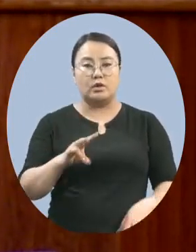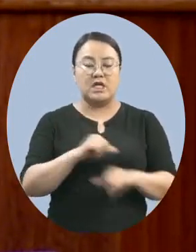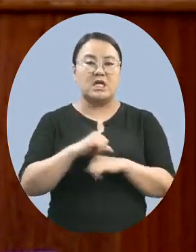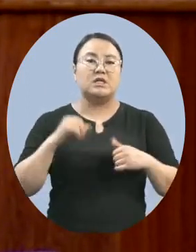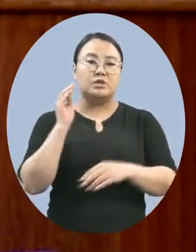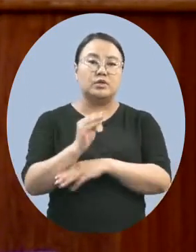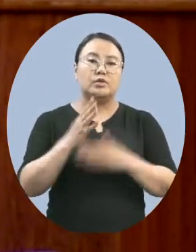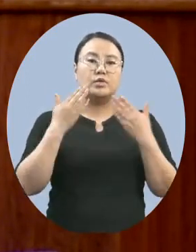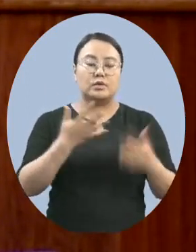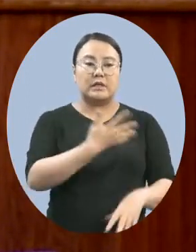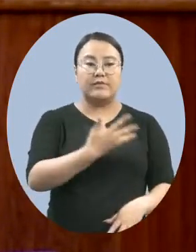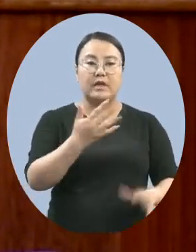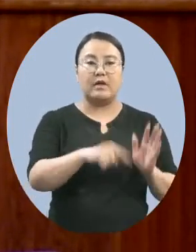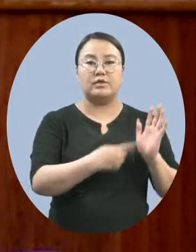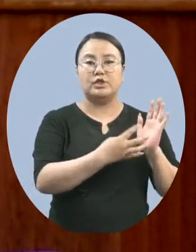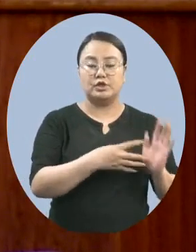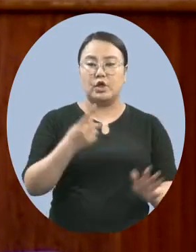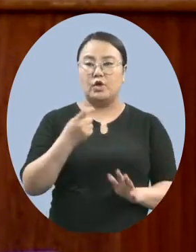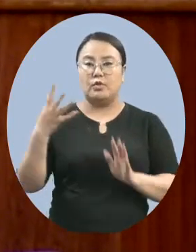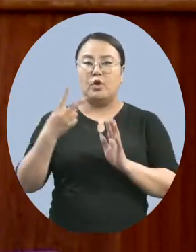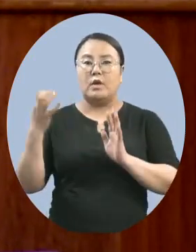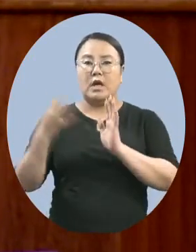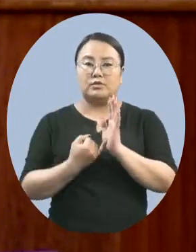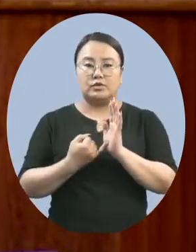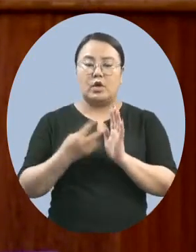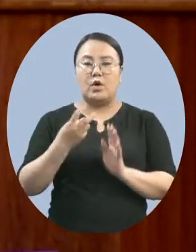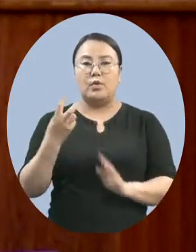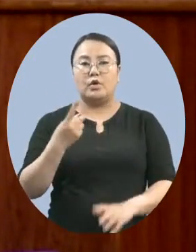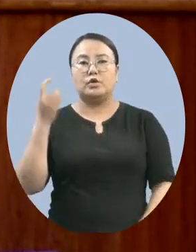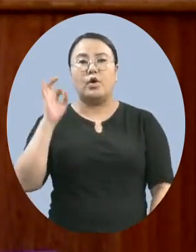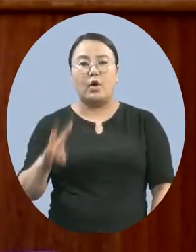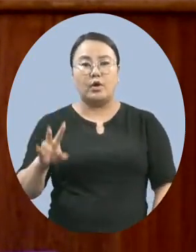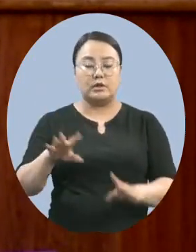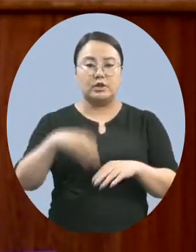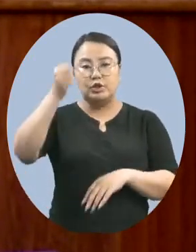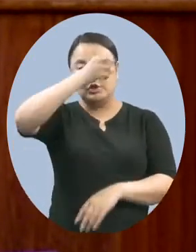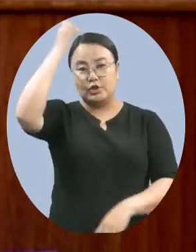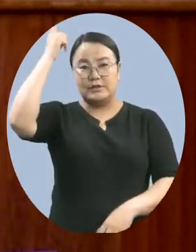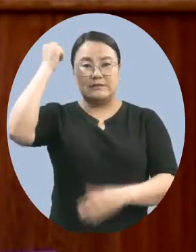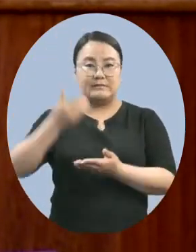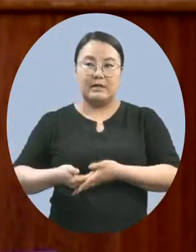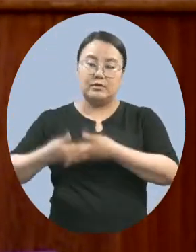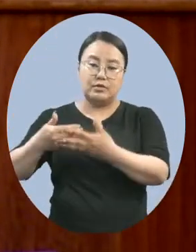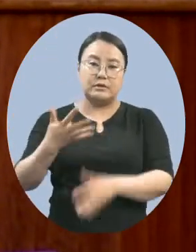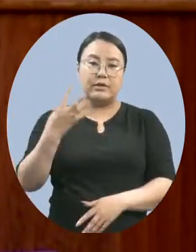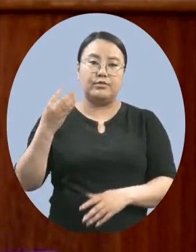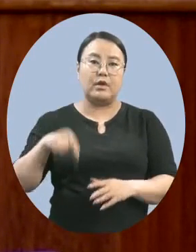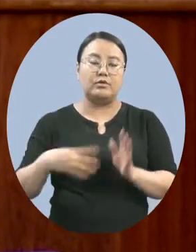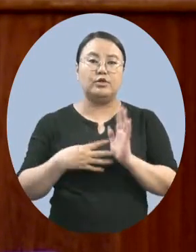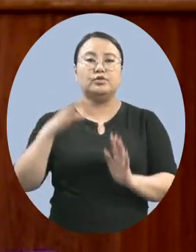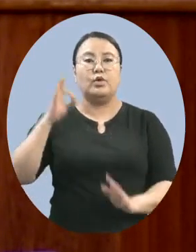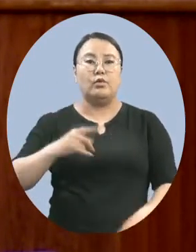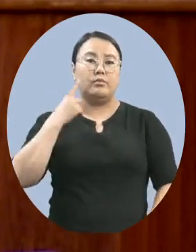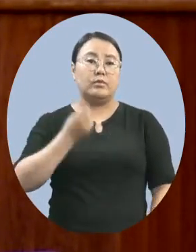саналаа өгсөн сонгогчдын 55.9% нь, 2016 онд, 2021 онд ерөнхийлөгч сонгуульд саналаа өгсөн сонгогчдын 54.9%